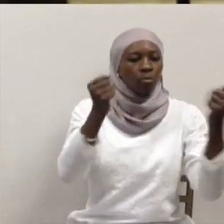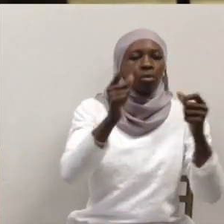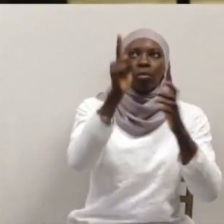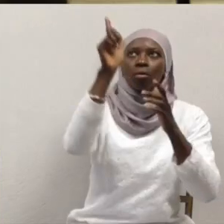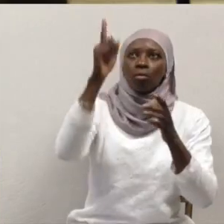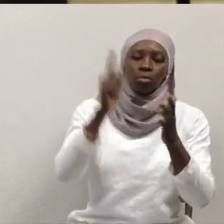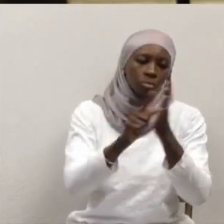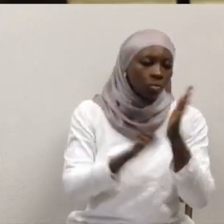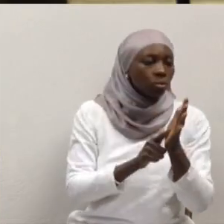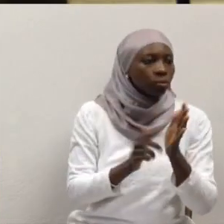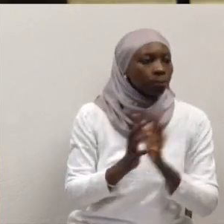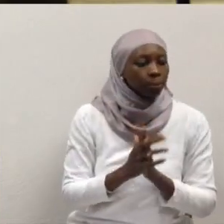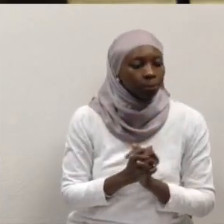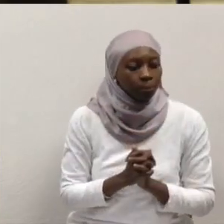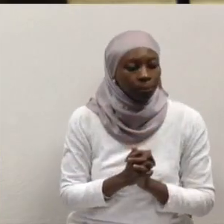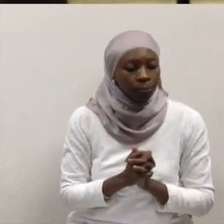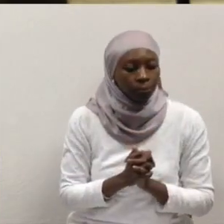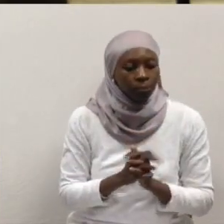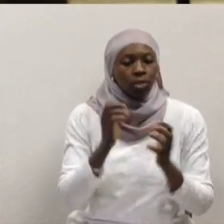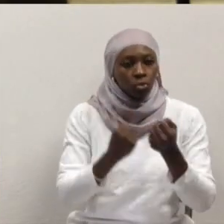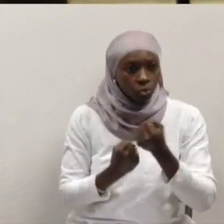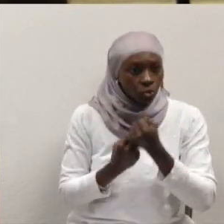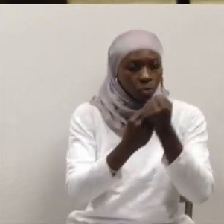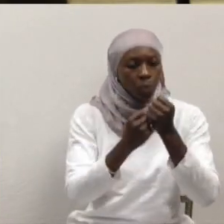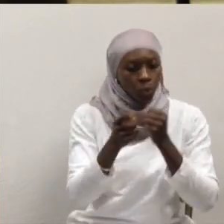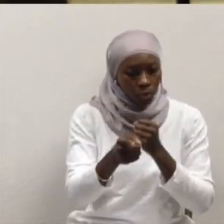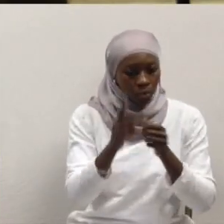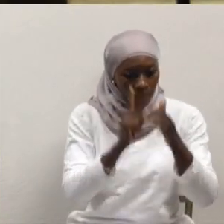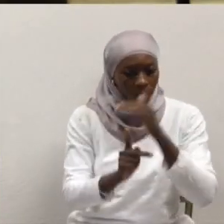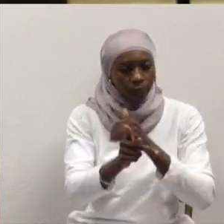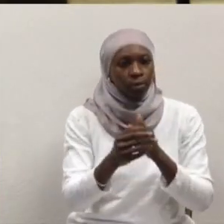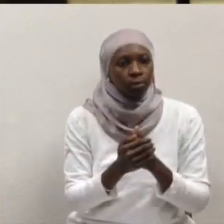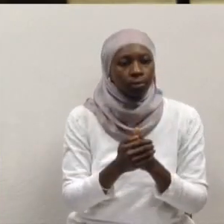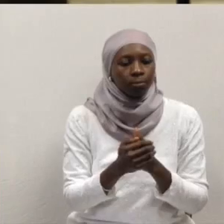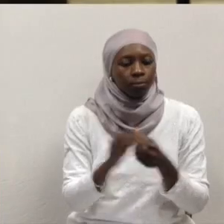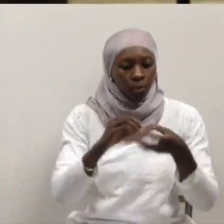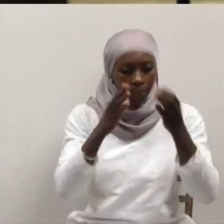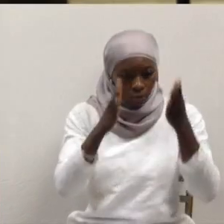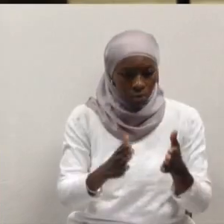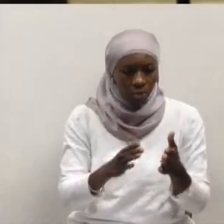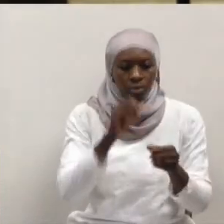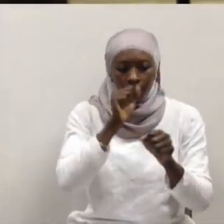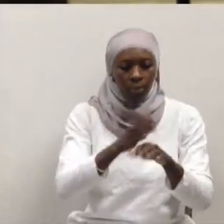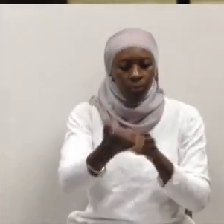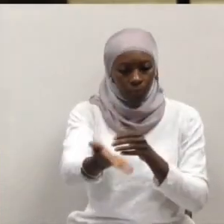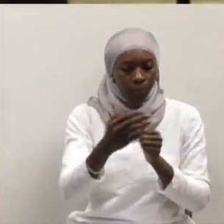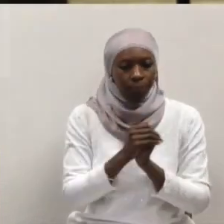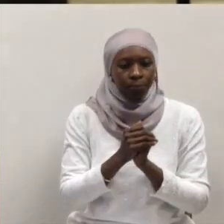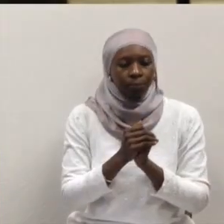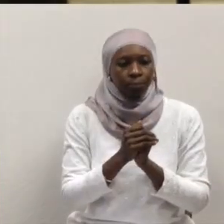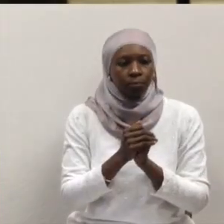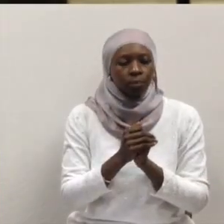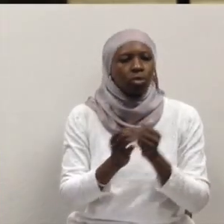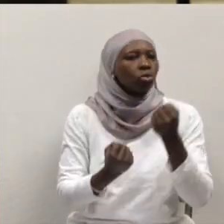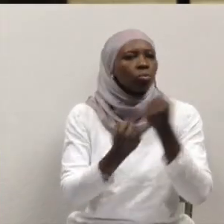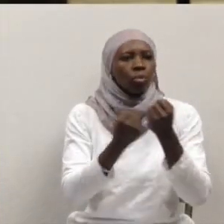And then وَتُعَزِّرُوهُ, and to support Him, to support the Messenger sallallahu alayhi wasallam. Support Him